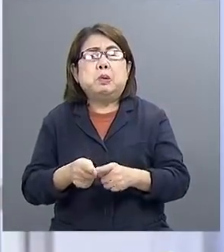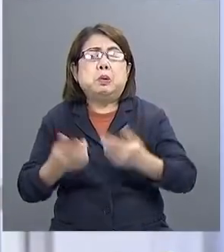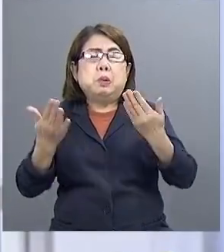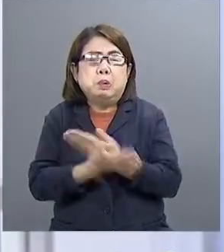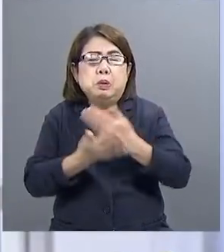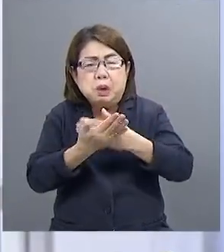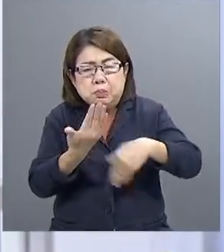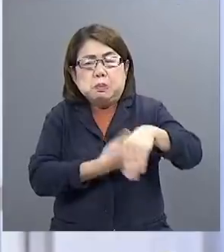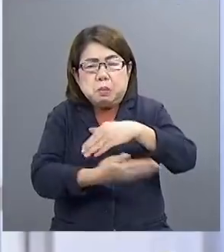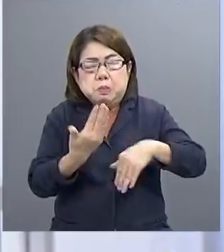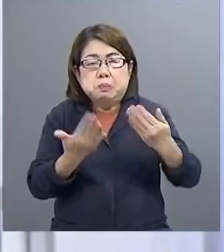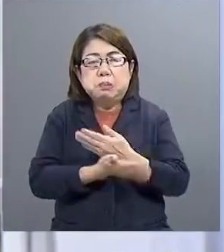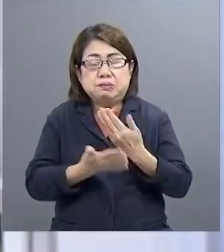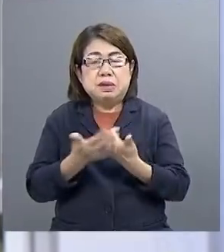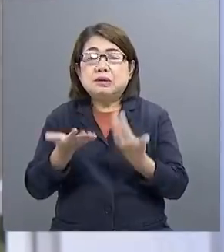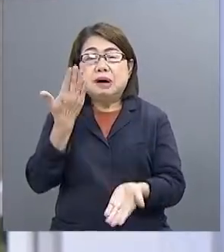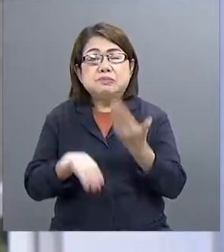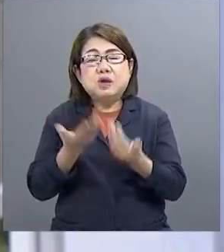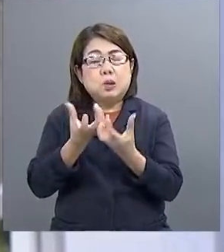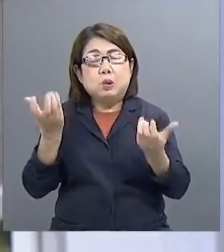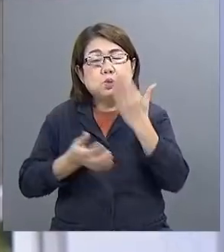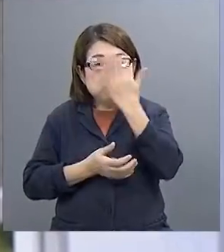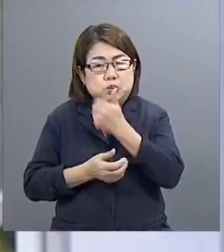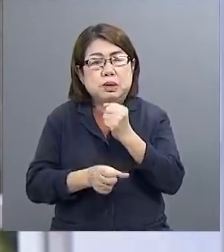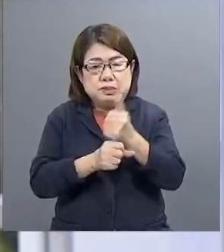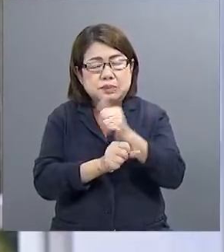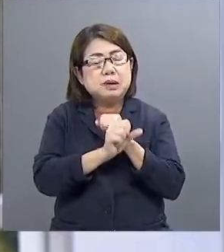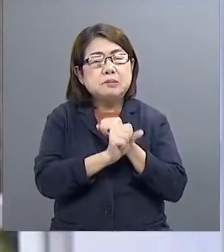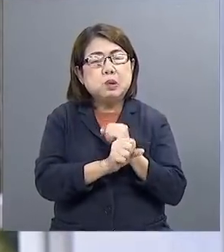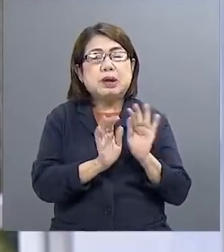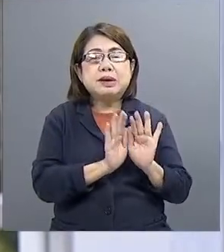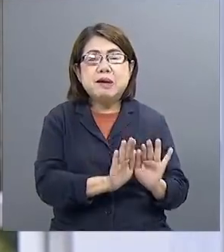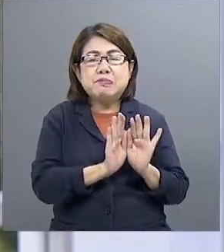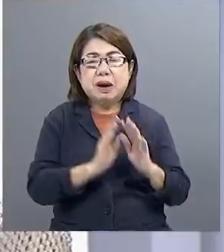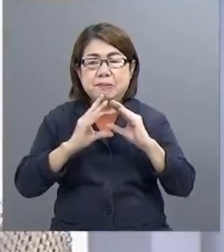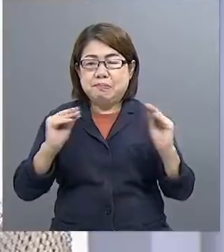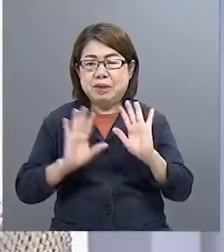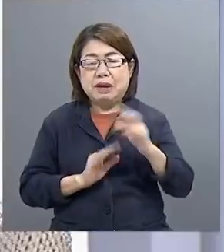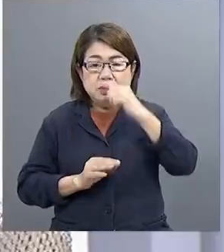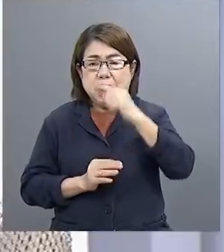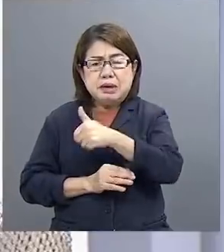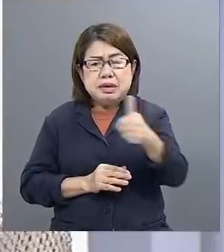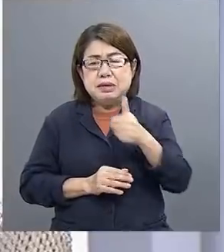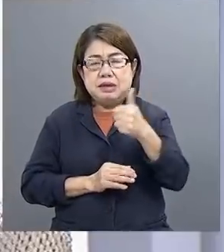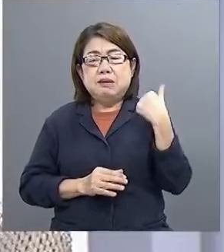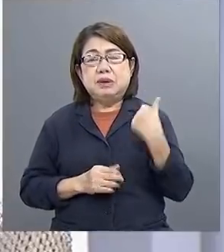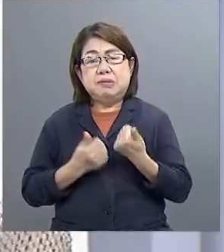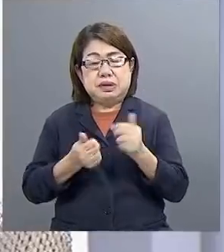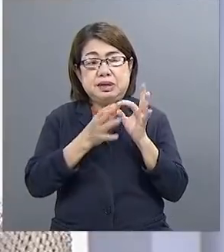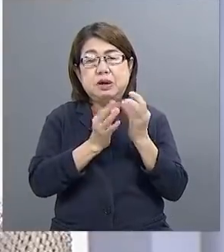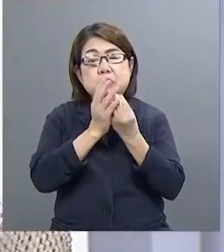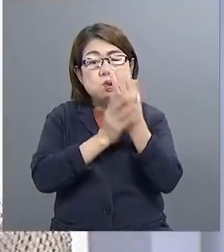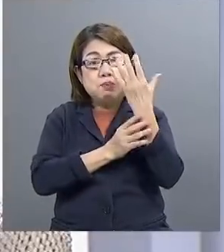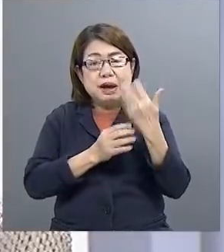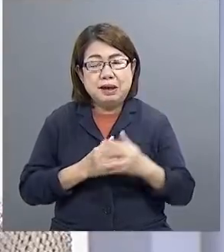งดงามแล้วยังทำกันได้ก็อนุรักษ์กันไว้สื่อสารกันต่อไปนะของไทยนั้นดีหลายอย่างเลยนะครับสกุลนี้เป็นเรื่องของดอกไม้ที่นี่มาศึกษา